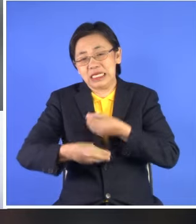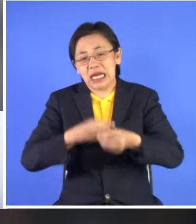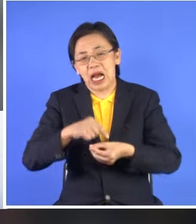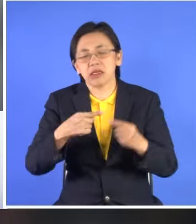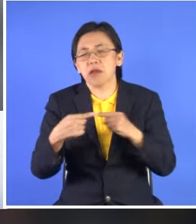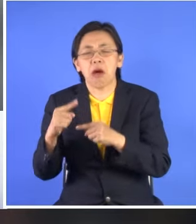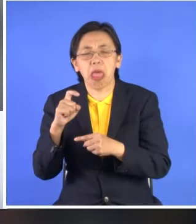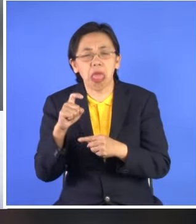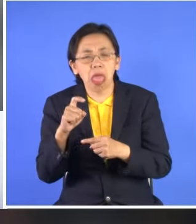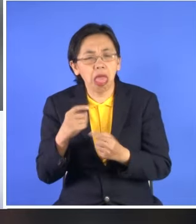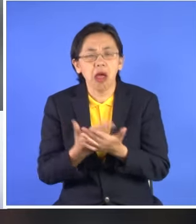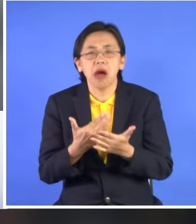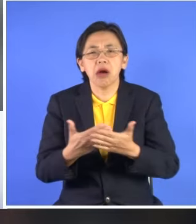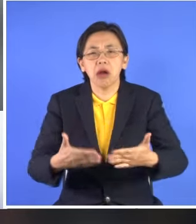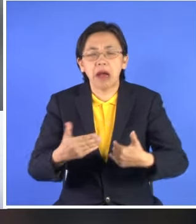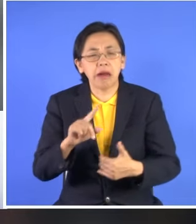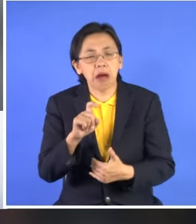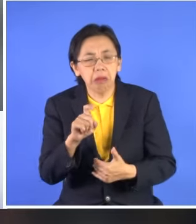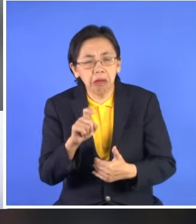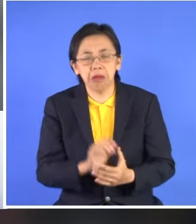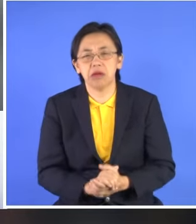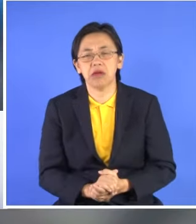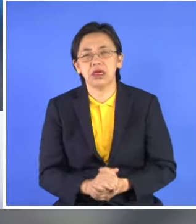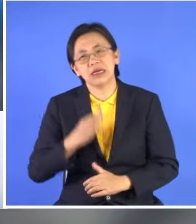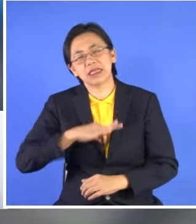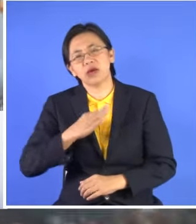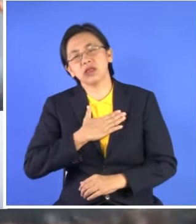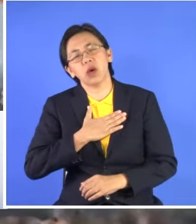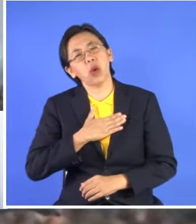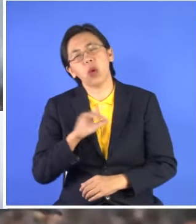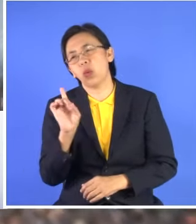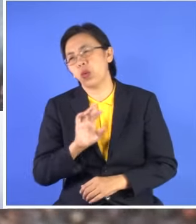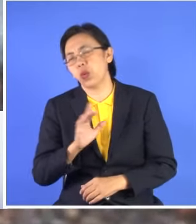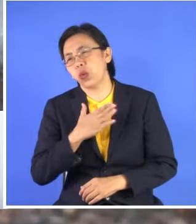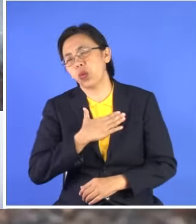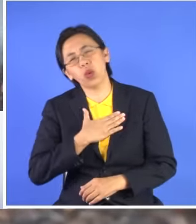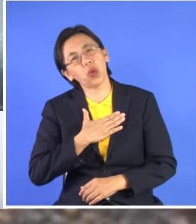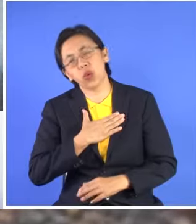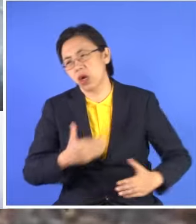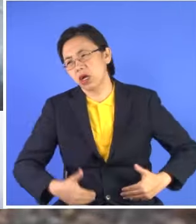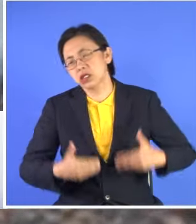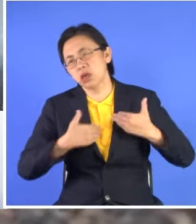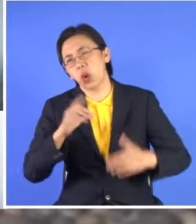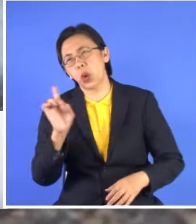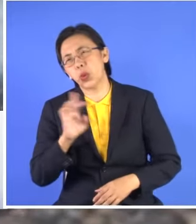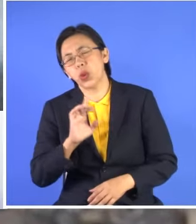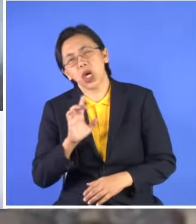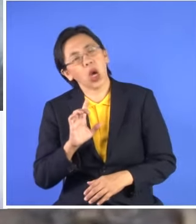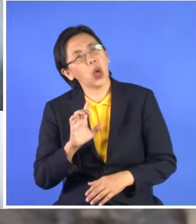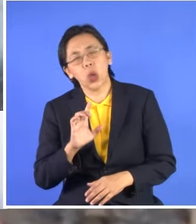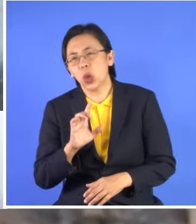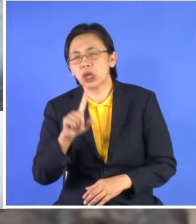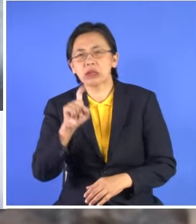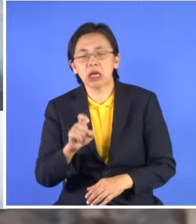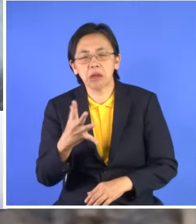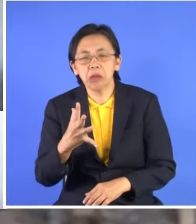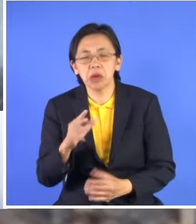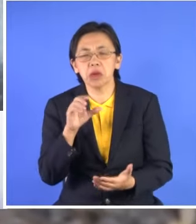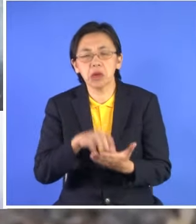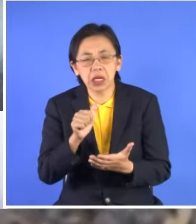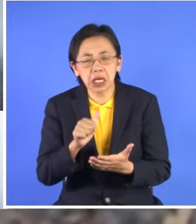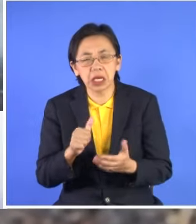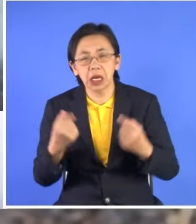ไม่ได้ขาดรายได้นะแต่อีกหนึ่งใจก็รู้สึกโล่งอกเพราะตัวเองรอดตายมาได้แบบหวุดหวิดเลยนะคะถามว่าพี่ห้อย